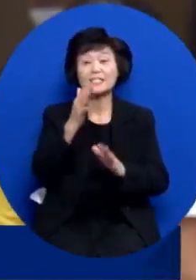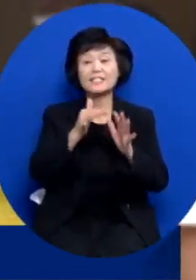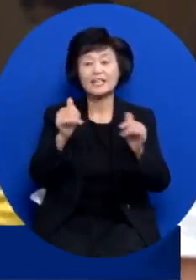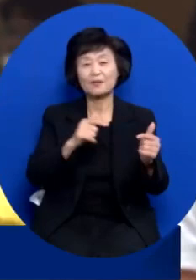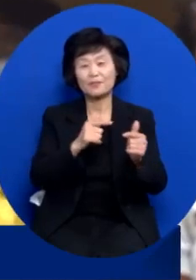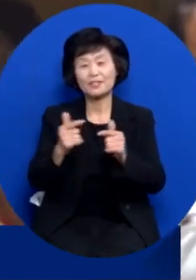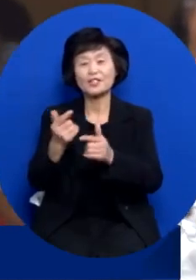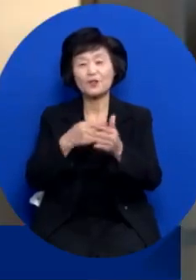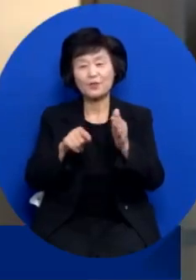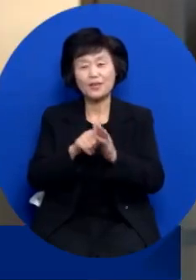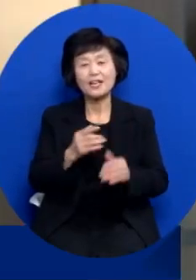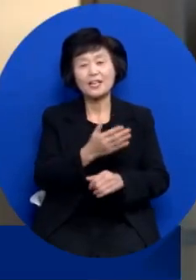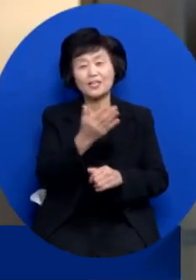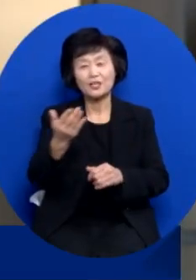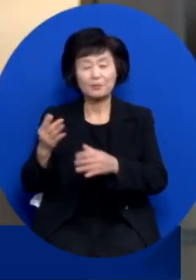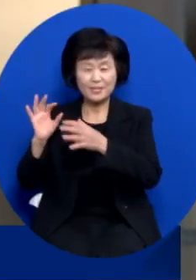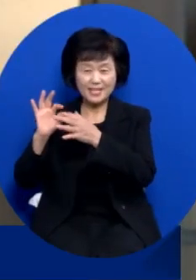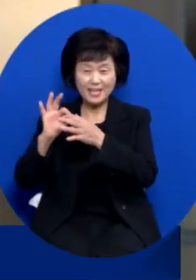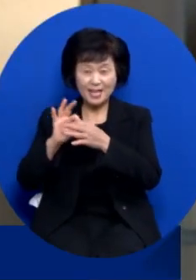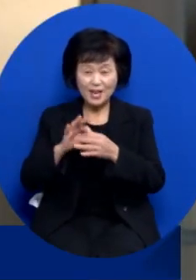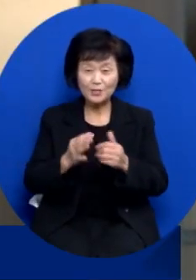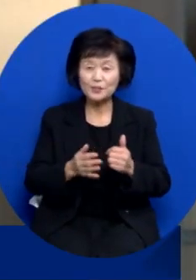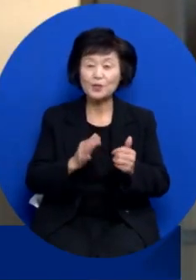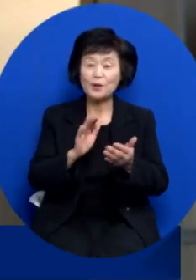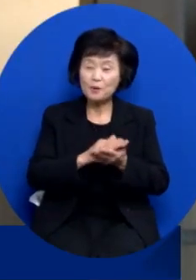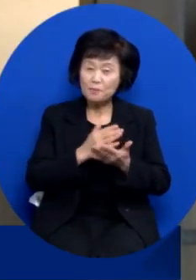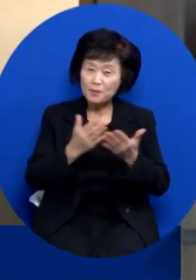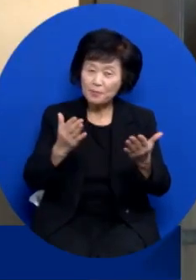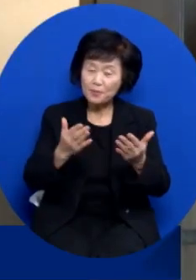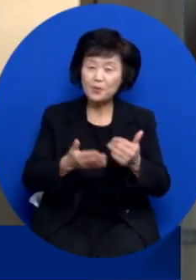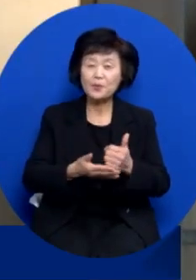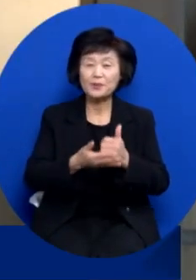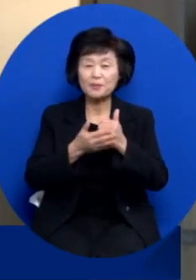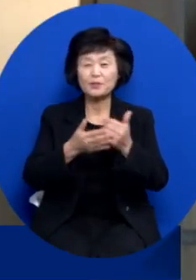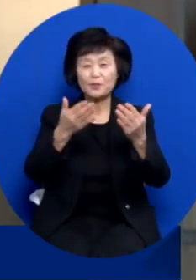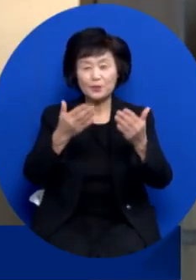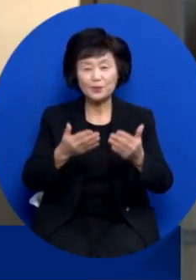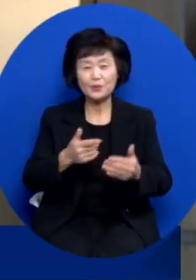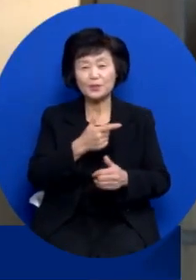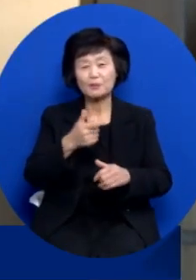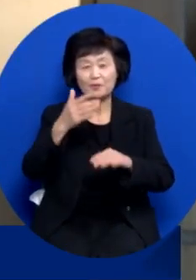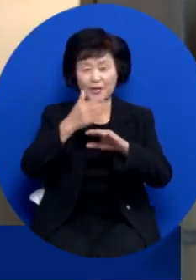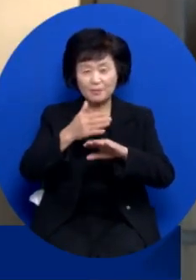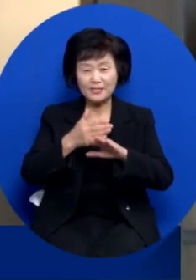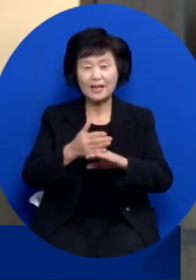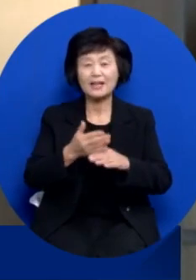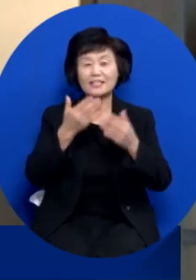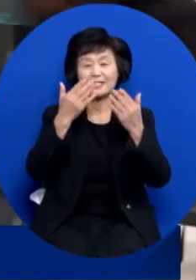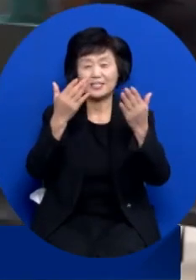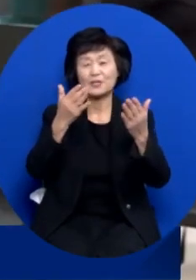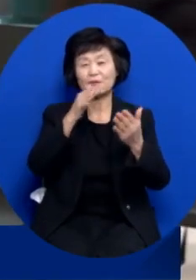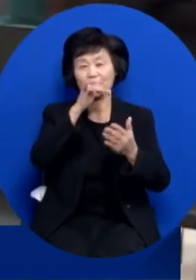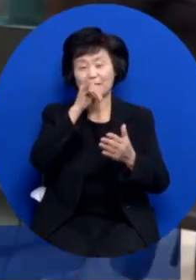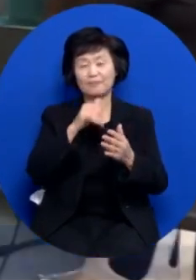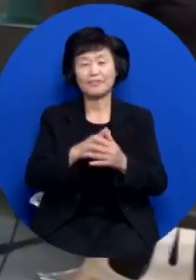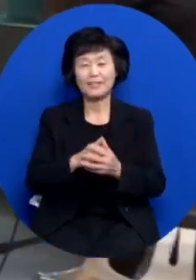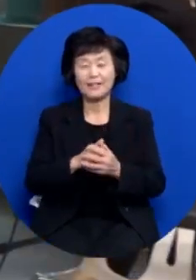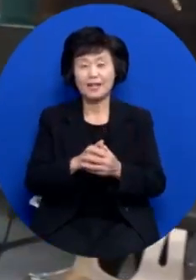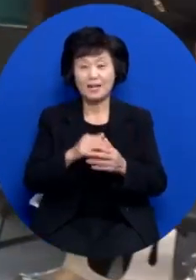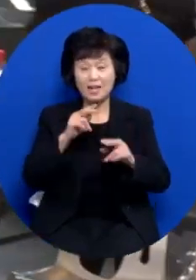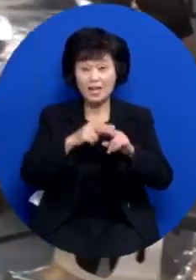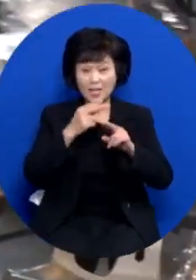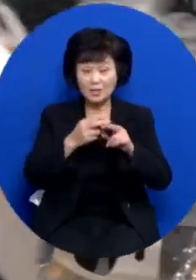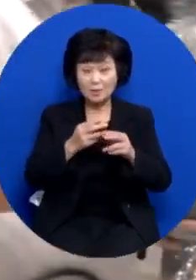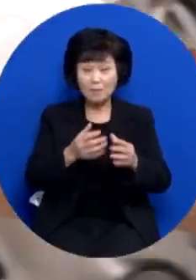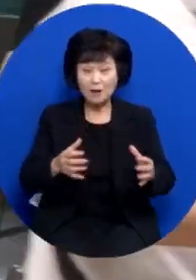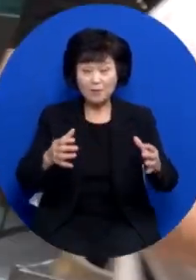give. We're very, very thankful already for what you've done and what you're continuing to do. 선물 꾸러미를